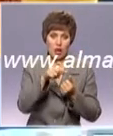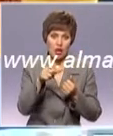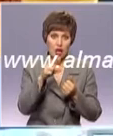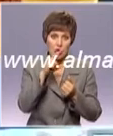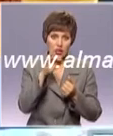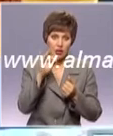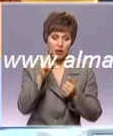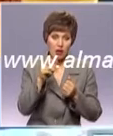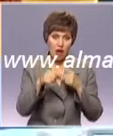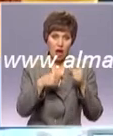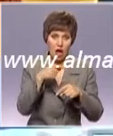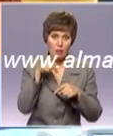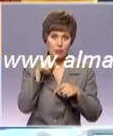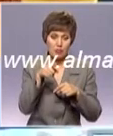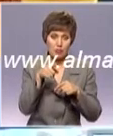болады.